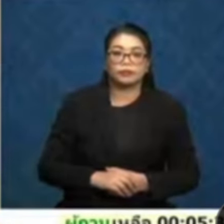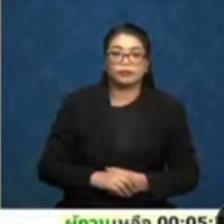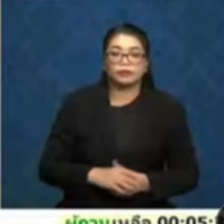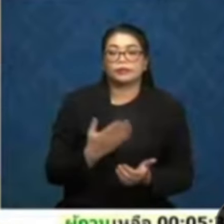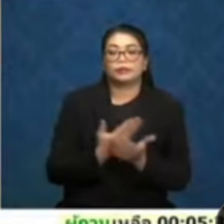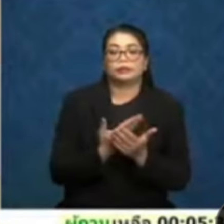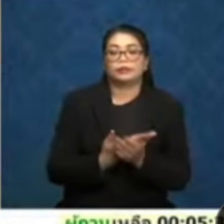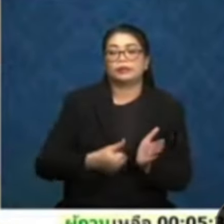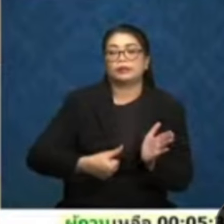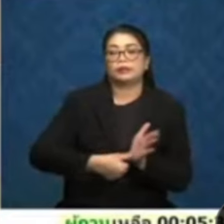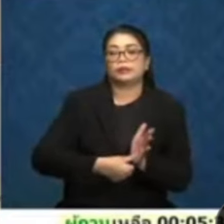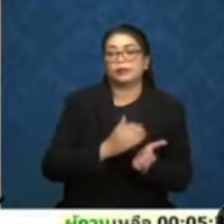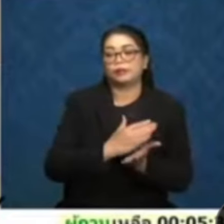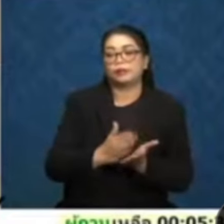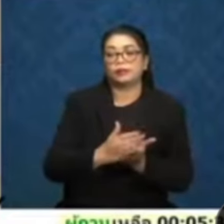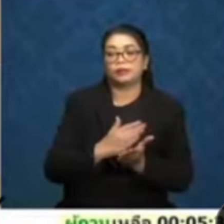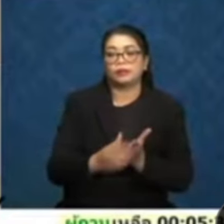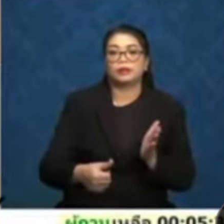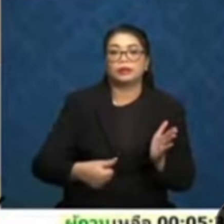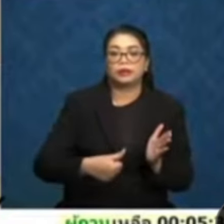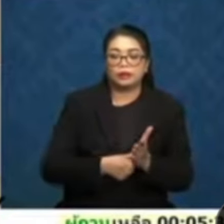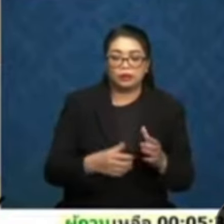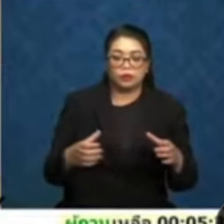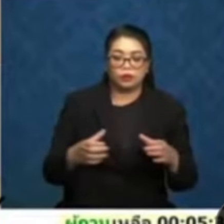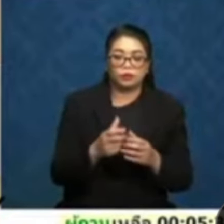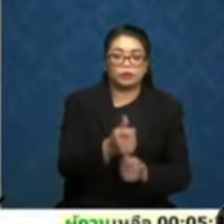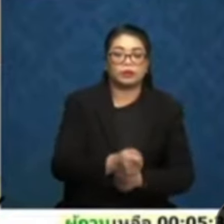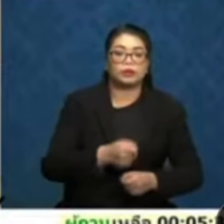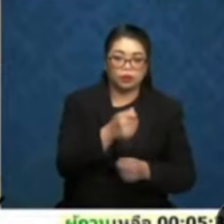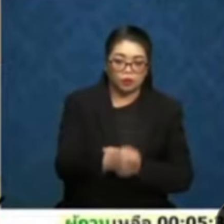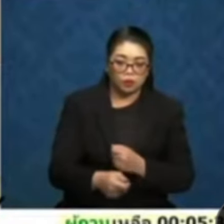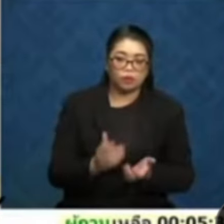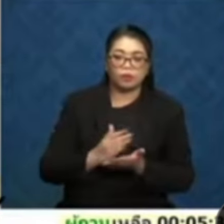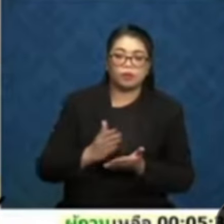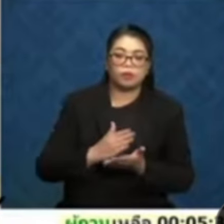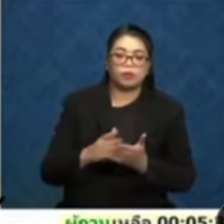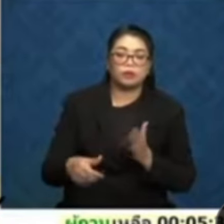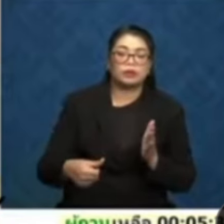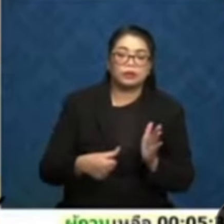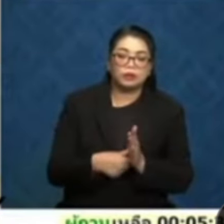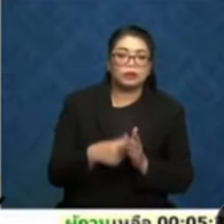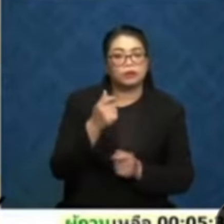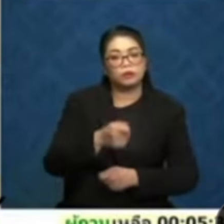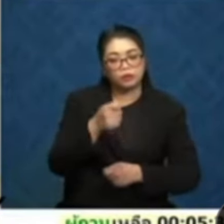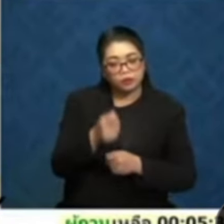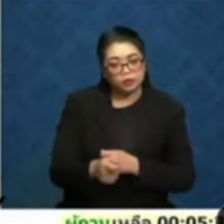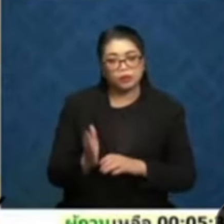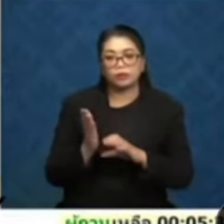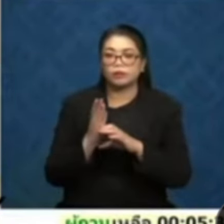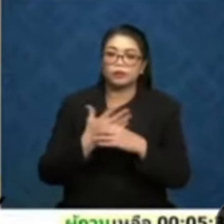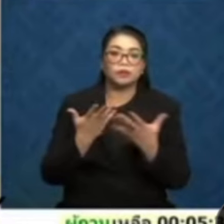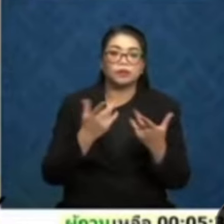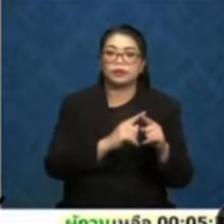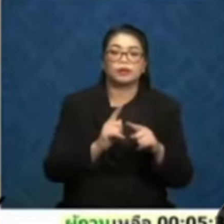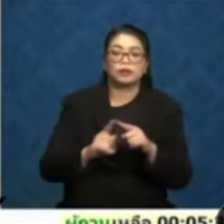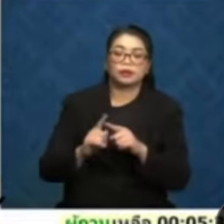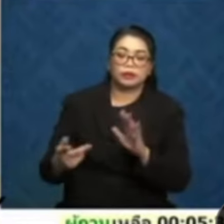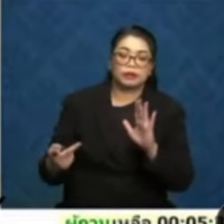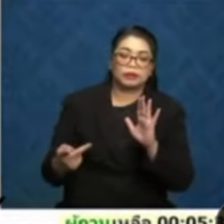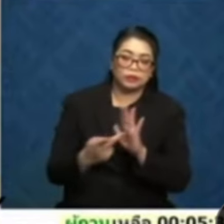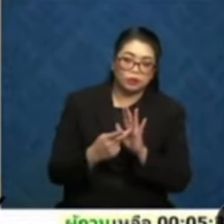ชำระหนี้ค่ะที่ท่านมีความกังวลกับพี่น้องเกษตรกรนะคะเราเองก็กังวลเช่นเดียวกันก็ต้องเรียนว่าทาง